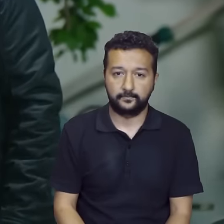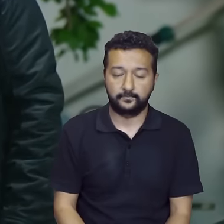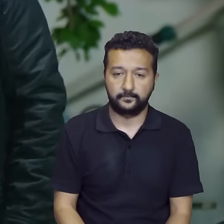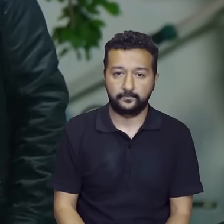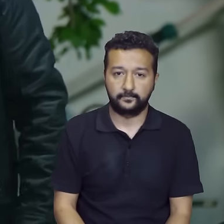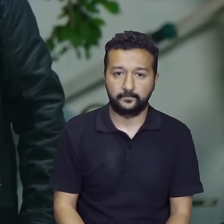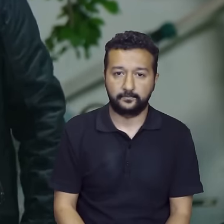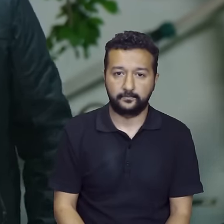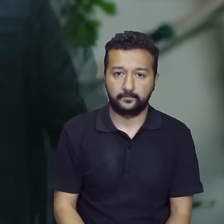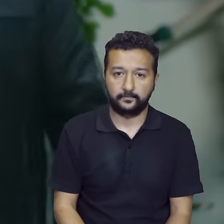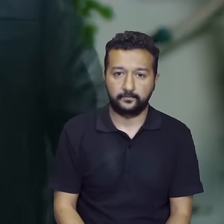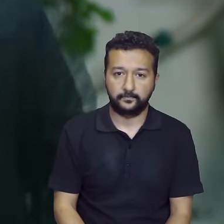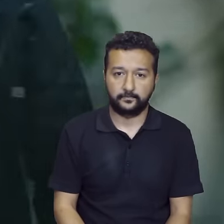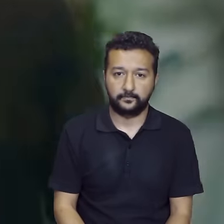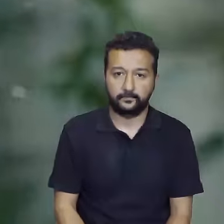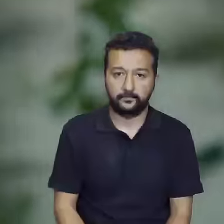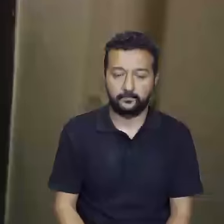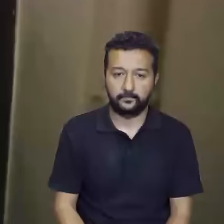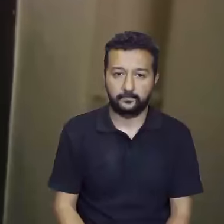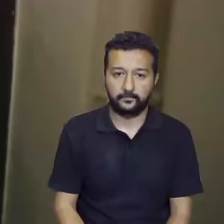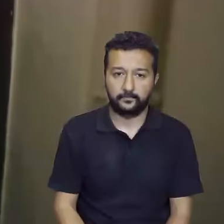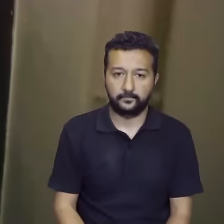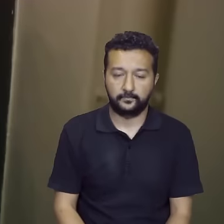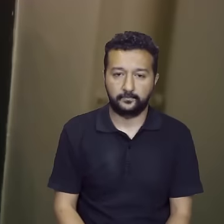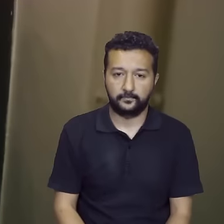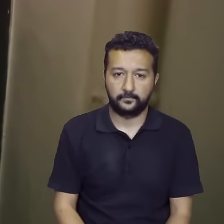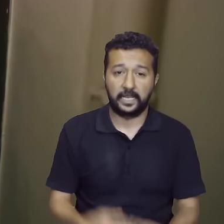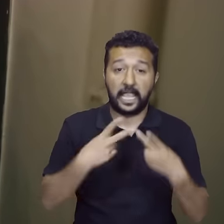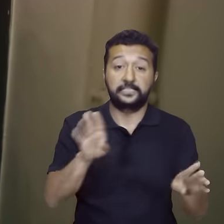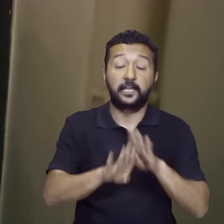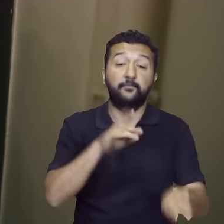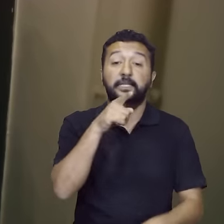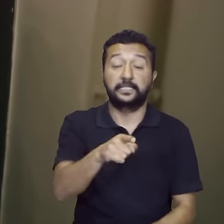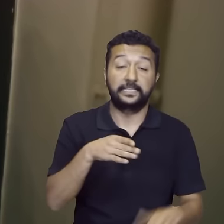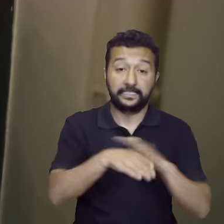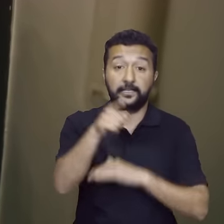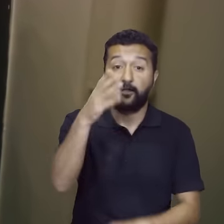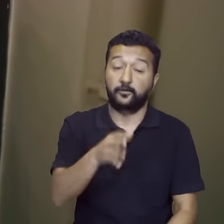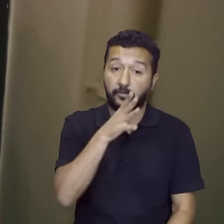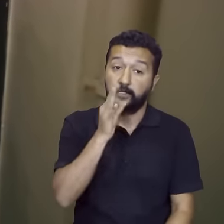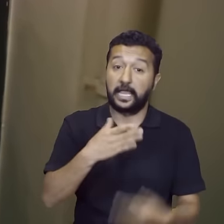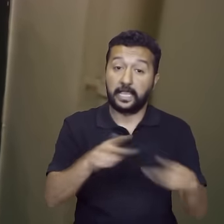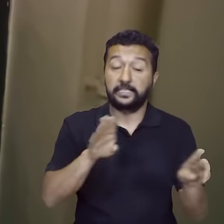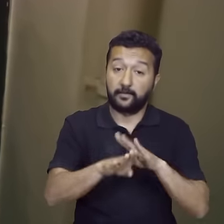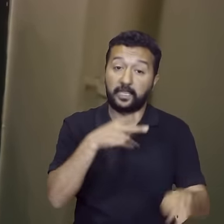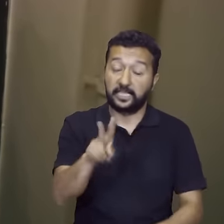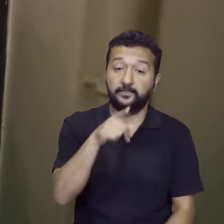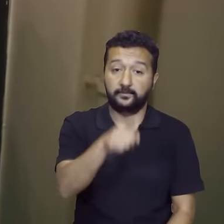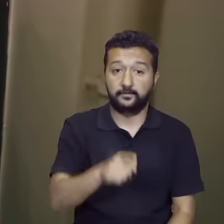Gözlerini kocaman açıp robot gibi kasıntılı çıktı. Aç şu kapıyı. İçeride olduğunuzu biliyorum, aç.